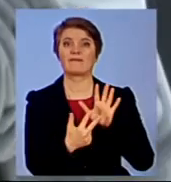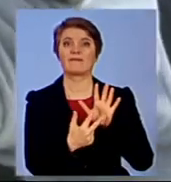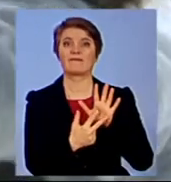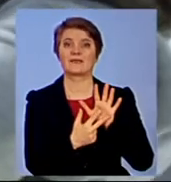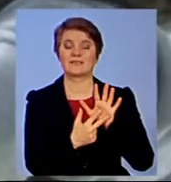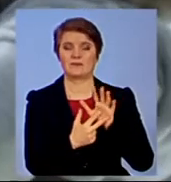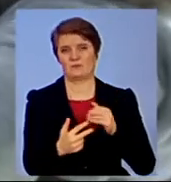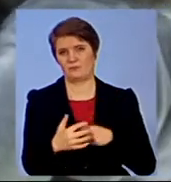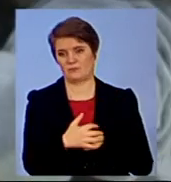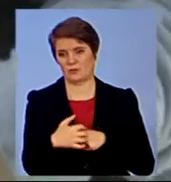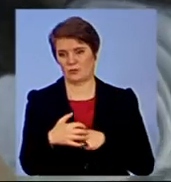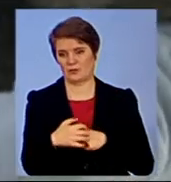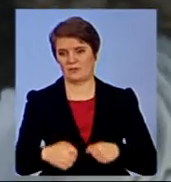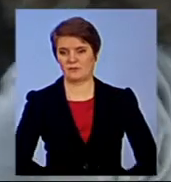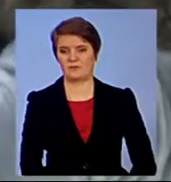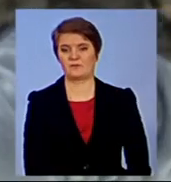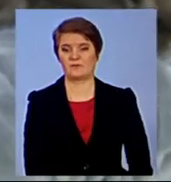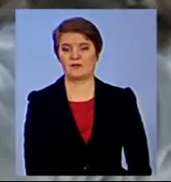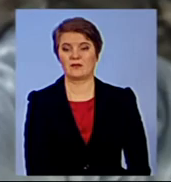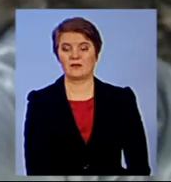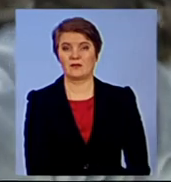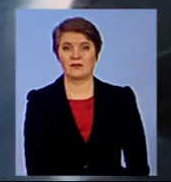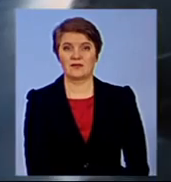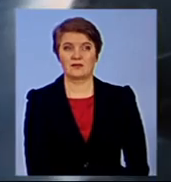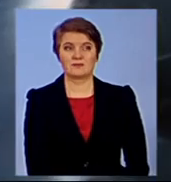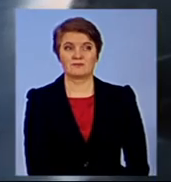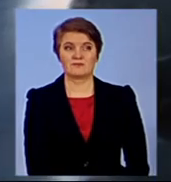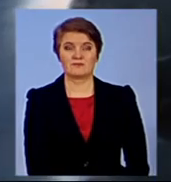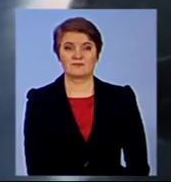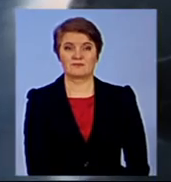котів. Інна Дудченко, Ольга Гужій, Вікторія Скубацька, Микола Назарчук. Новини на Першому.